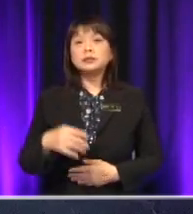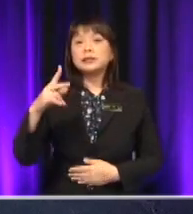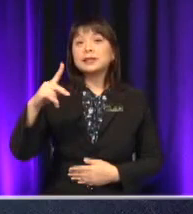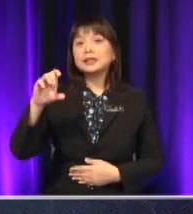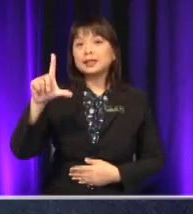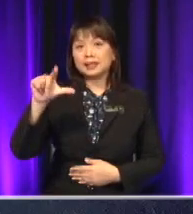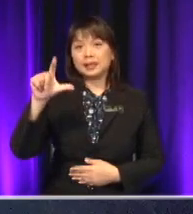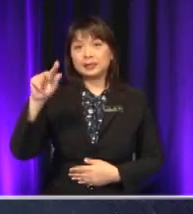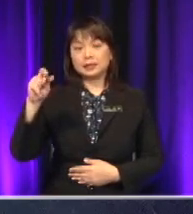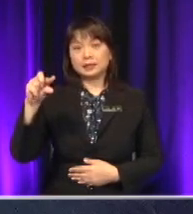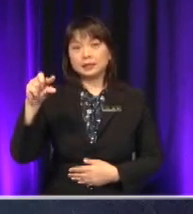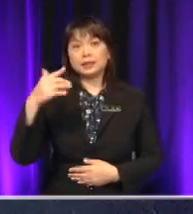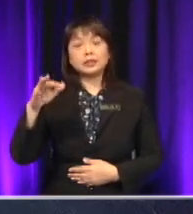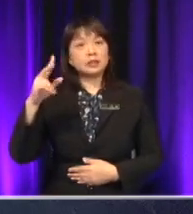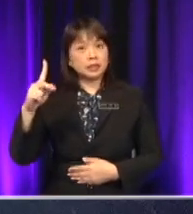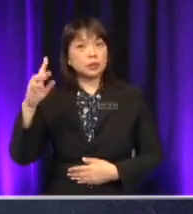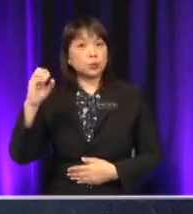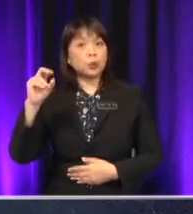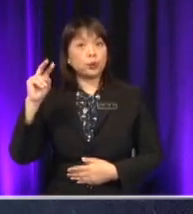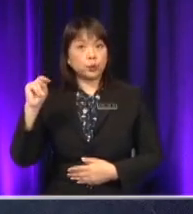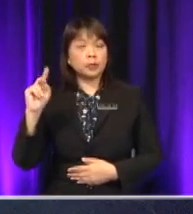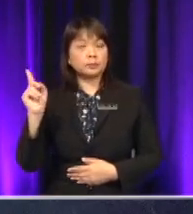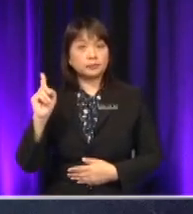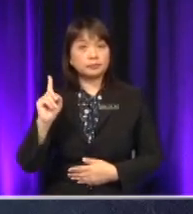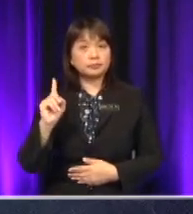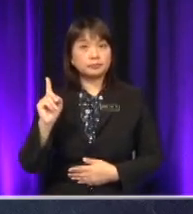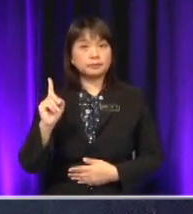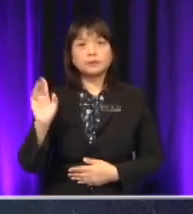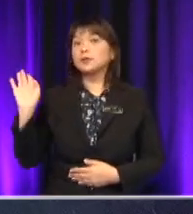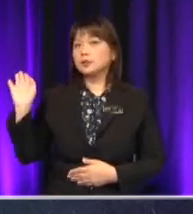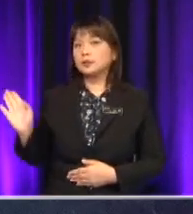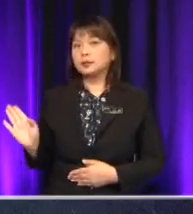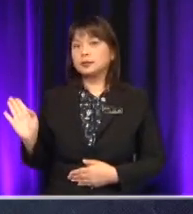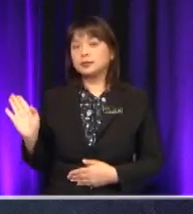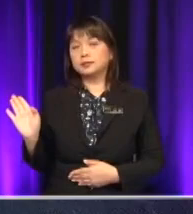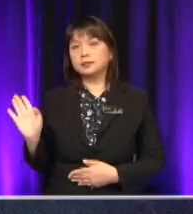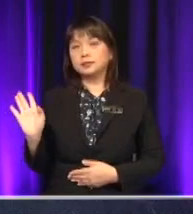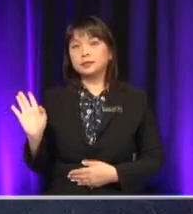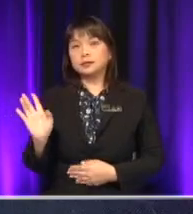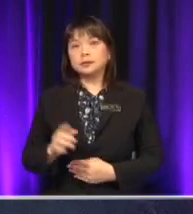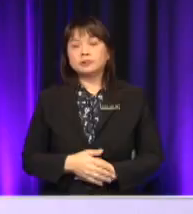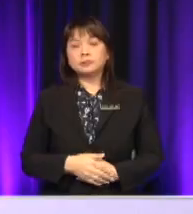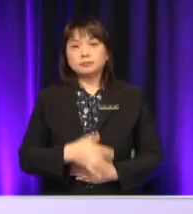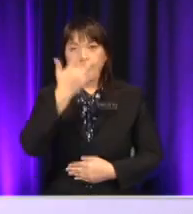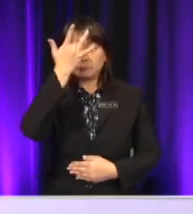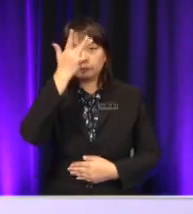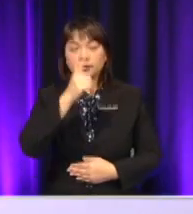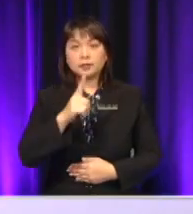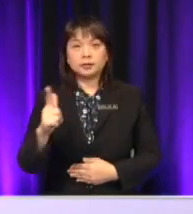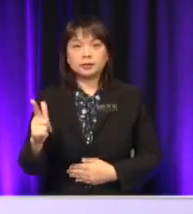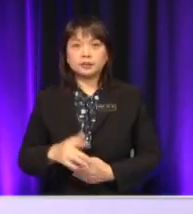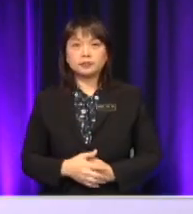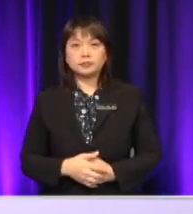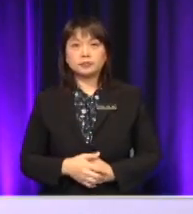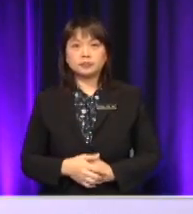katakan kelalang kon, bentuknya mesti seperti kon. Ya, betul. Saya rasa ini kelalang kon. Bijaklah, kita kena puji Hanif ni.